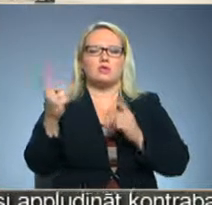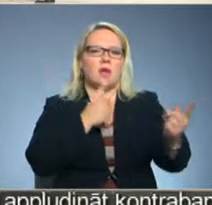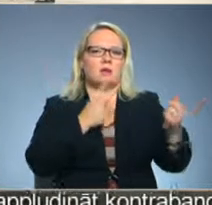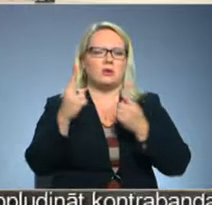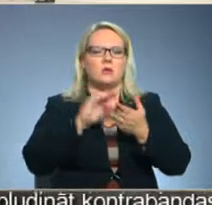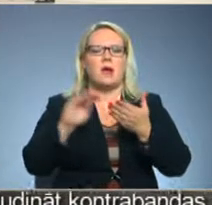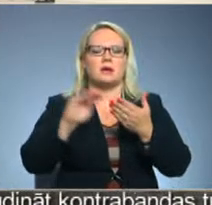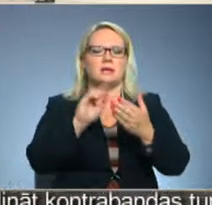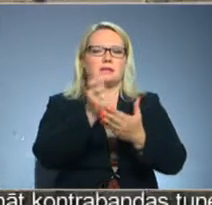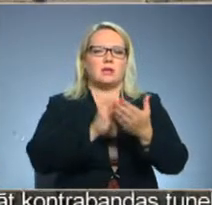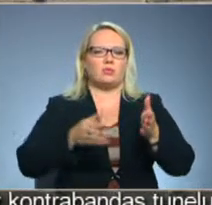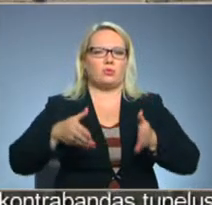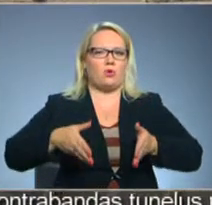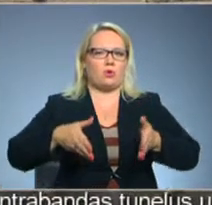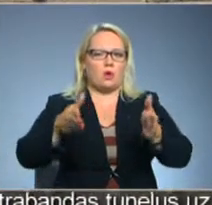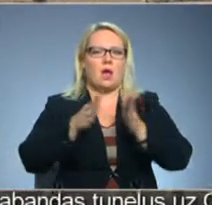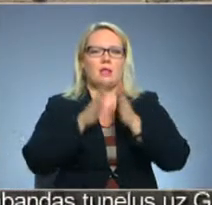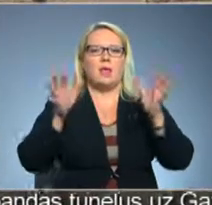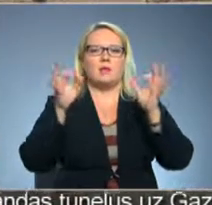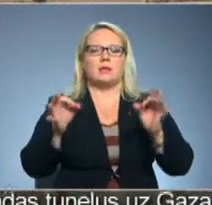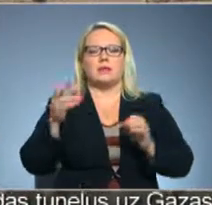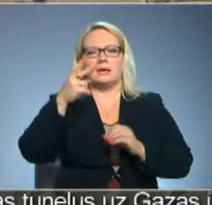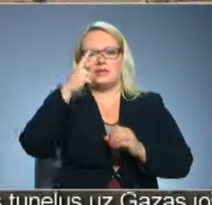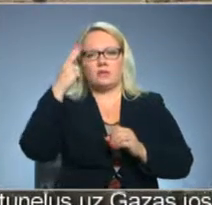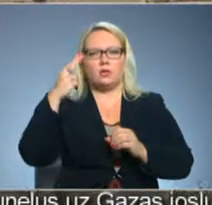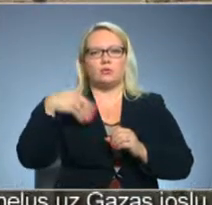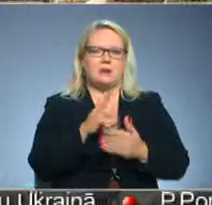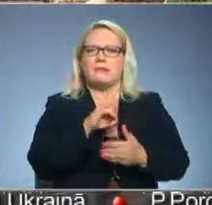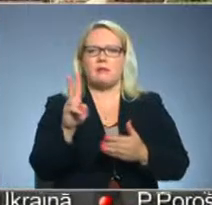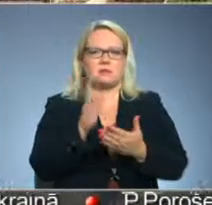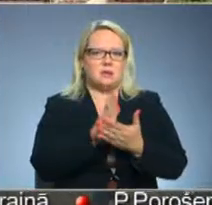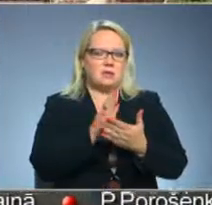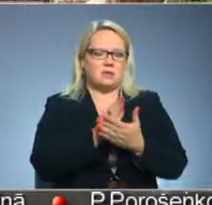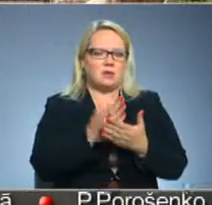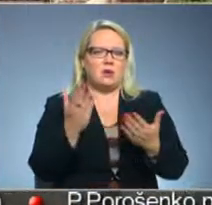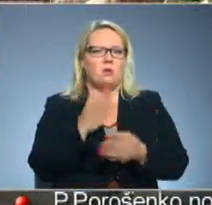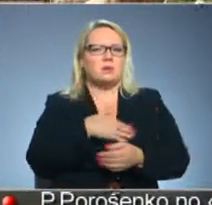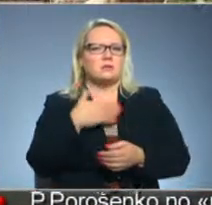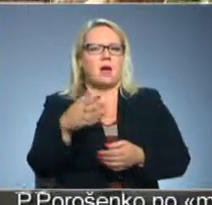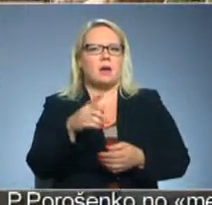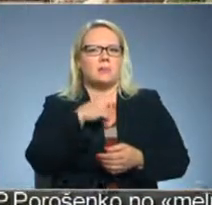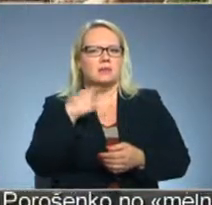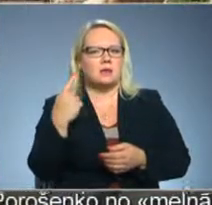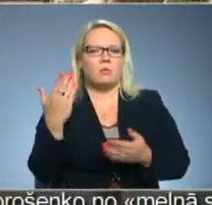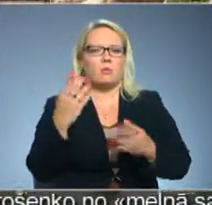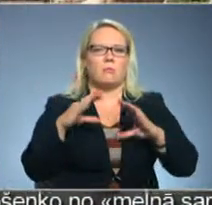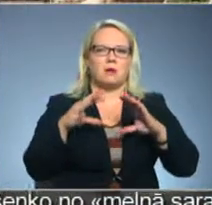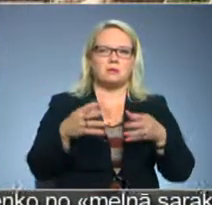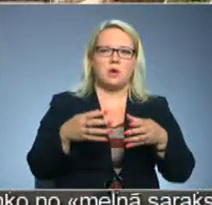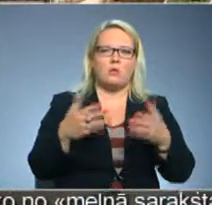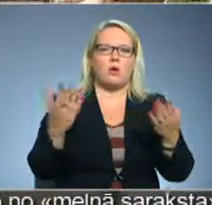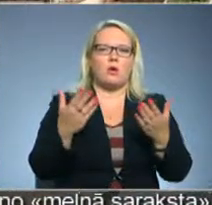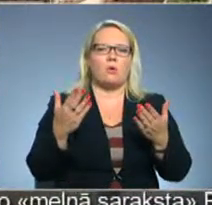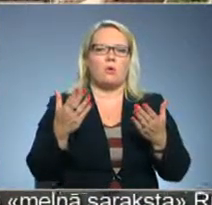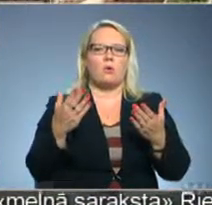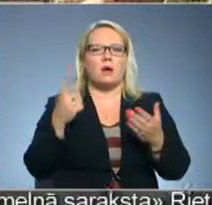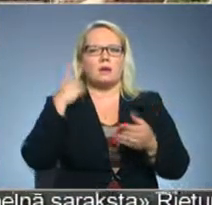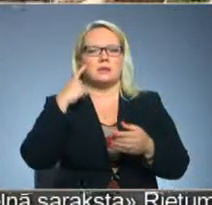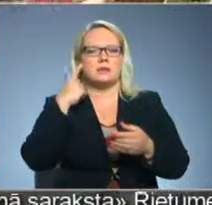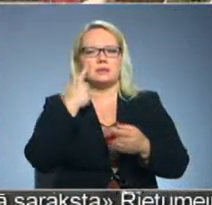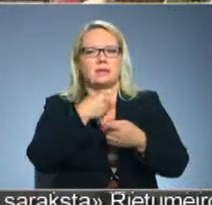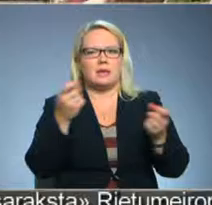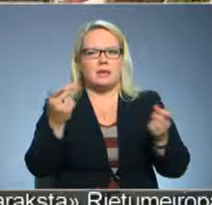dzejas rindas. Stāsta Latgales kolēģi. Jau no 8:00 dažādos Jēkabpils pilsētas punktos, gan Vespilsētas laukumā un pie katras